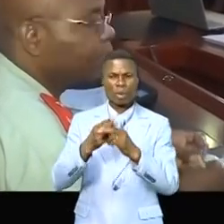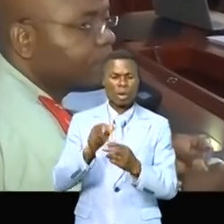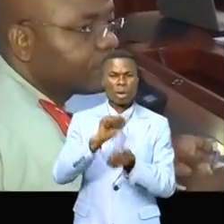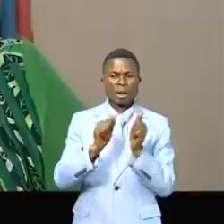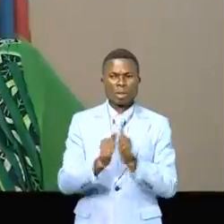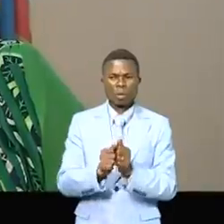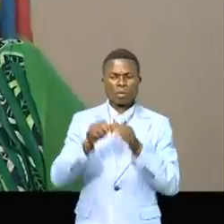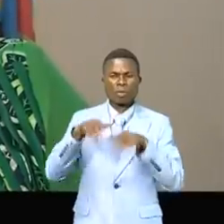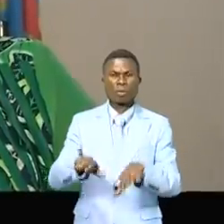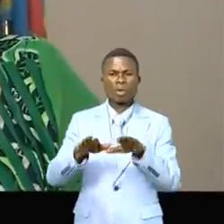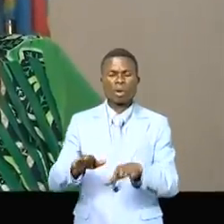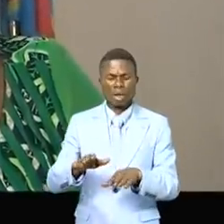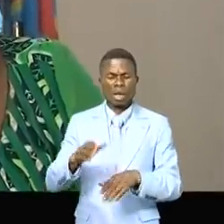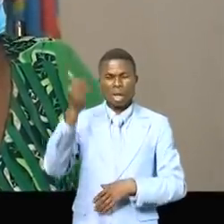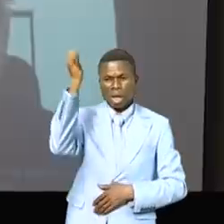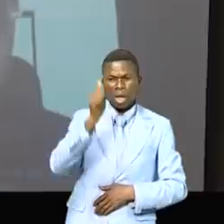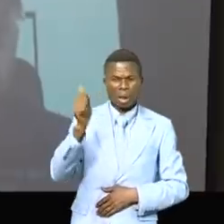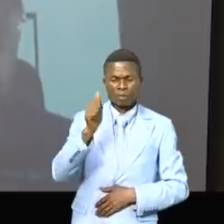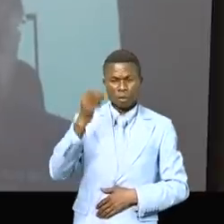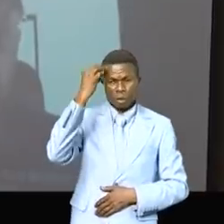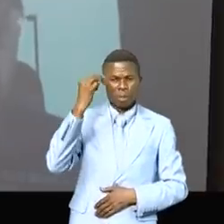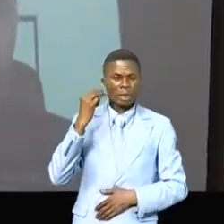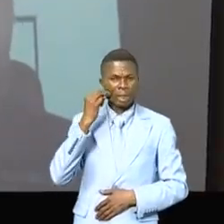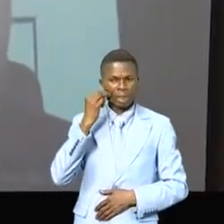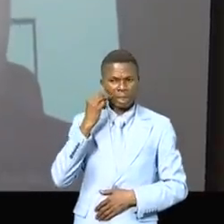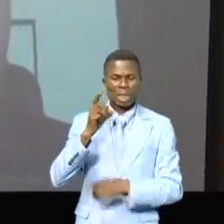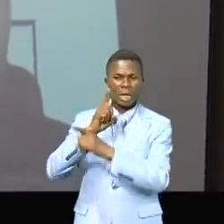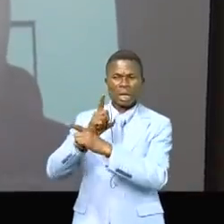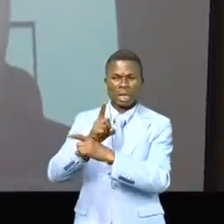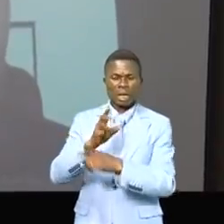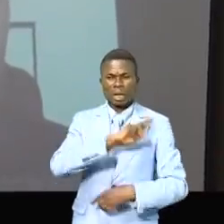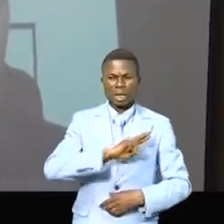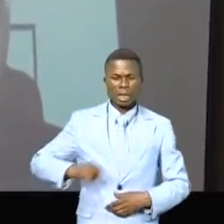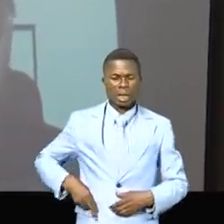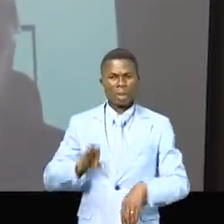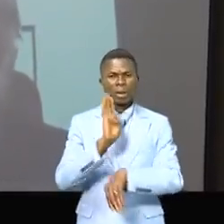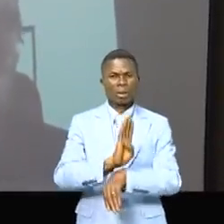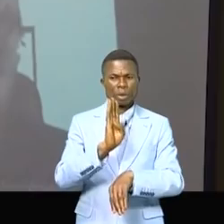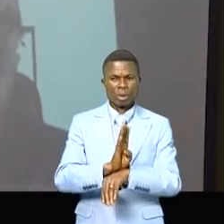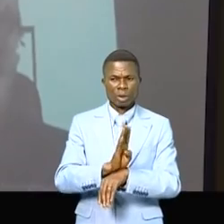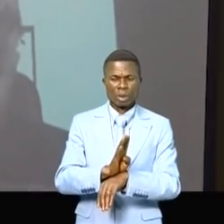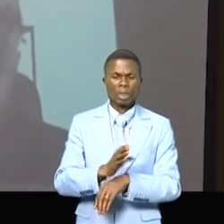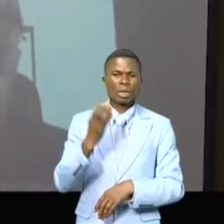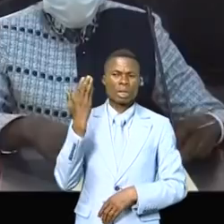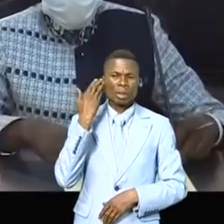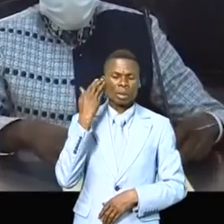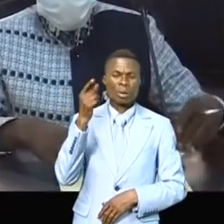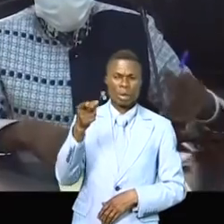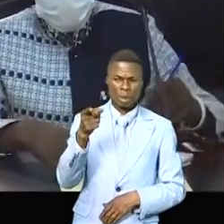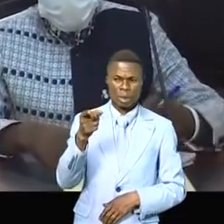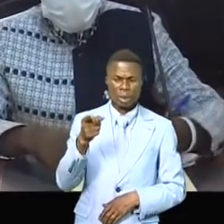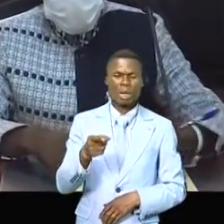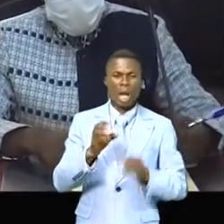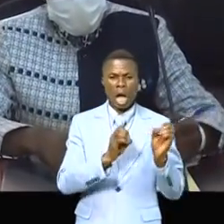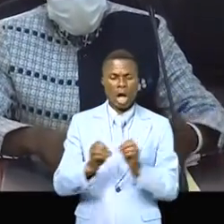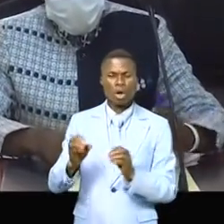domaine maritime de l'Afrique. C'est le ministre de la Défense de la République du Congo, Brazzaville, Charles-Richard Mondjo, qui a